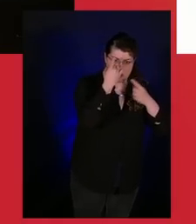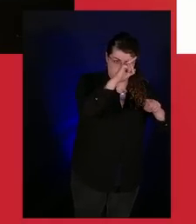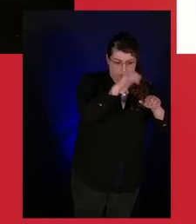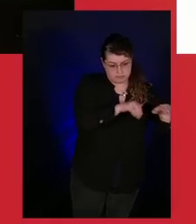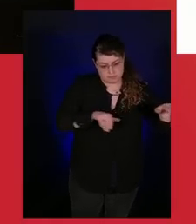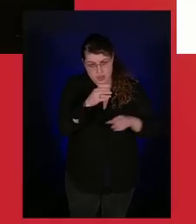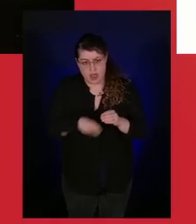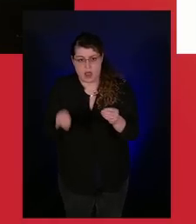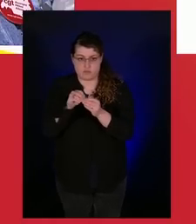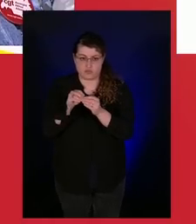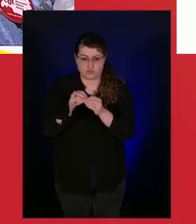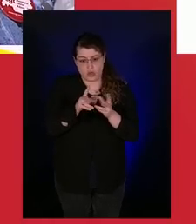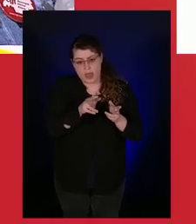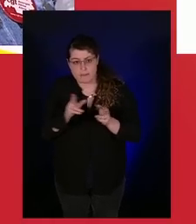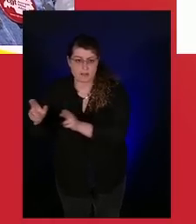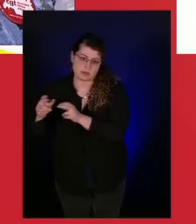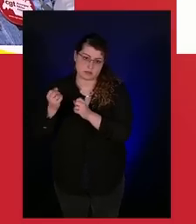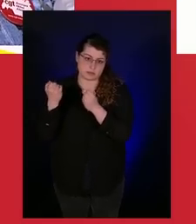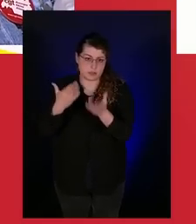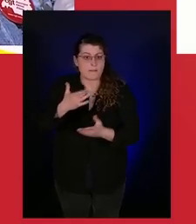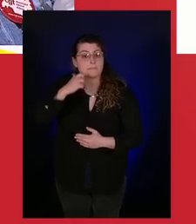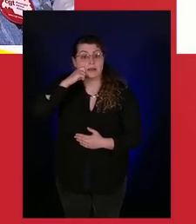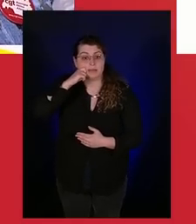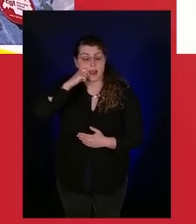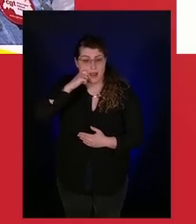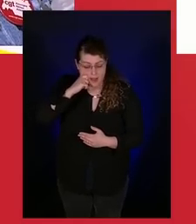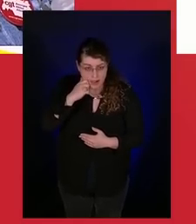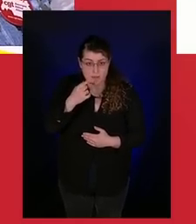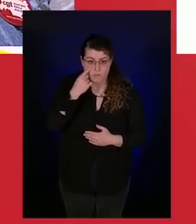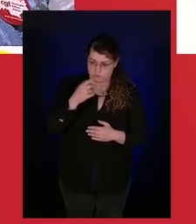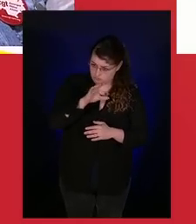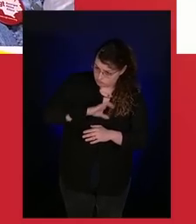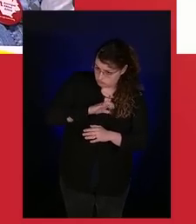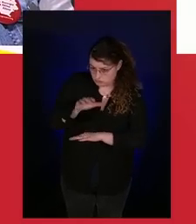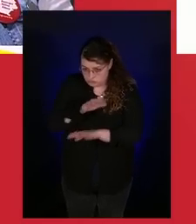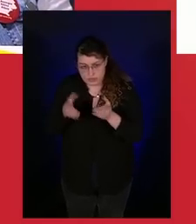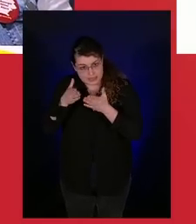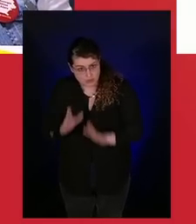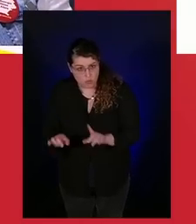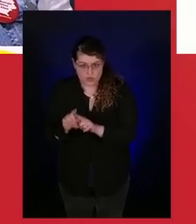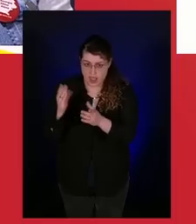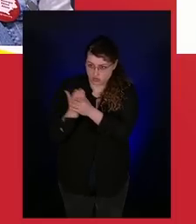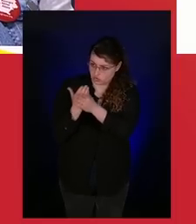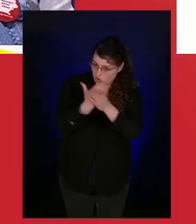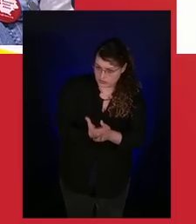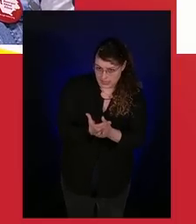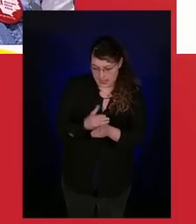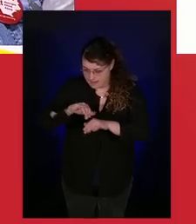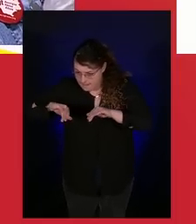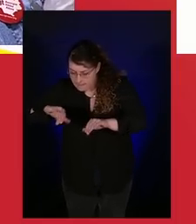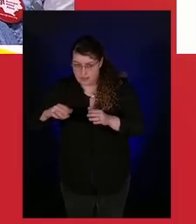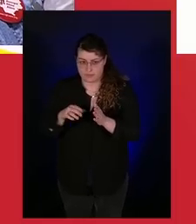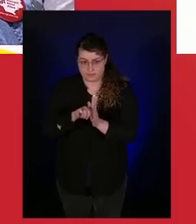présentiel pour mettre en œuvre nos décisions et traiter des dossiers, en priorité les